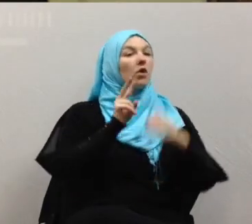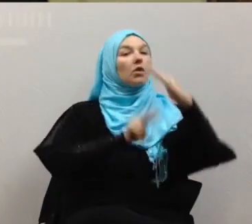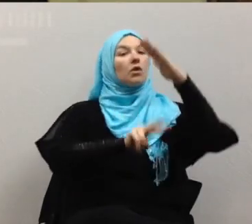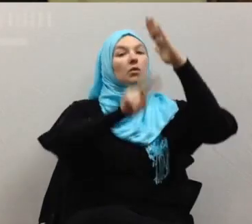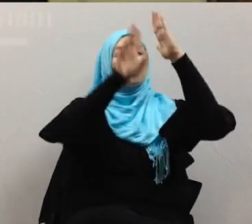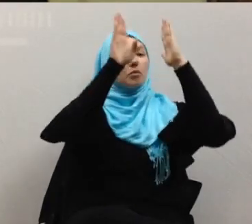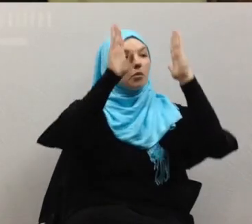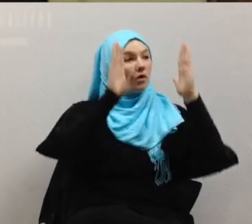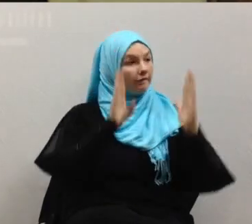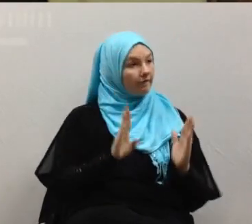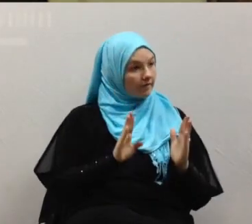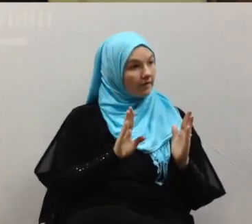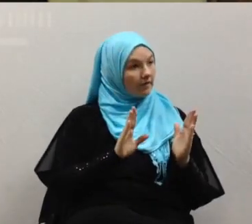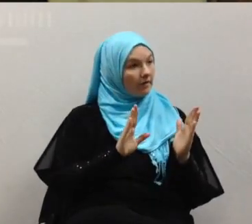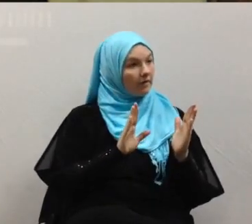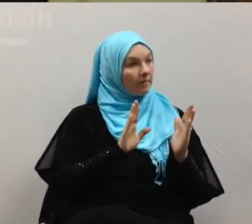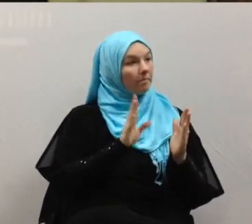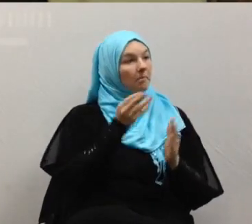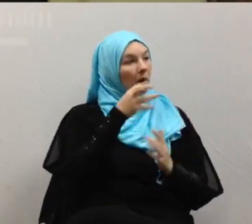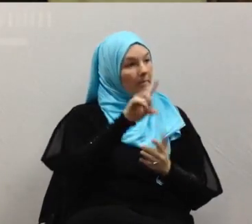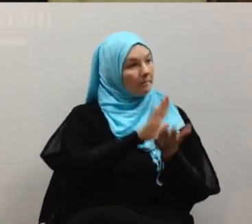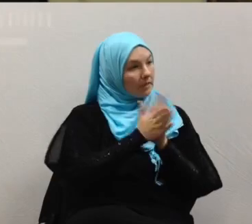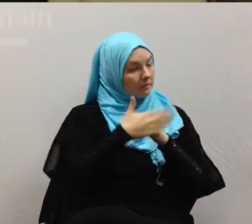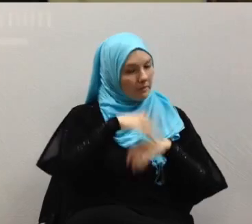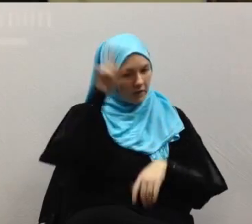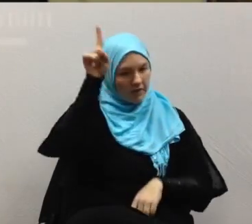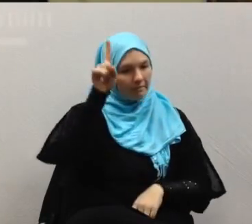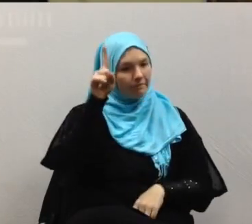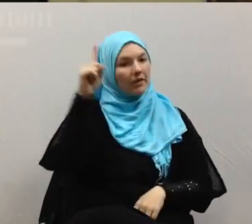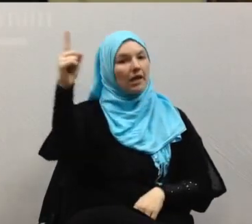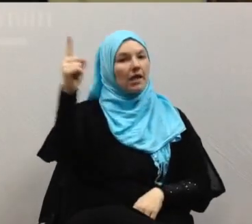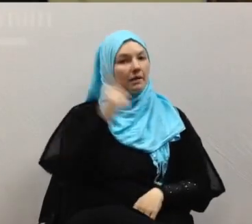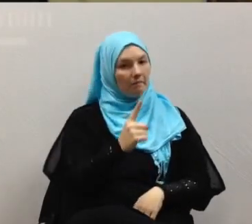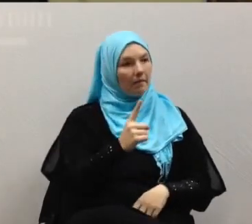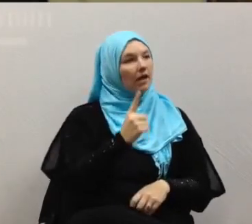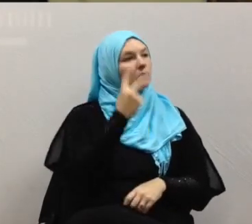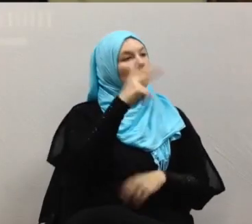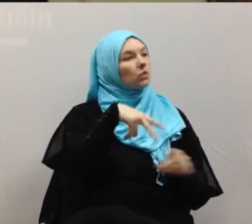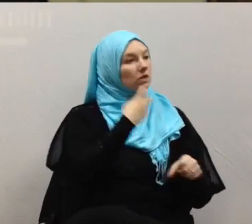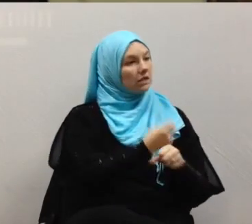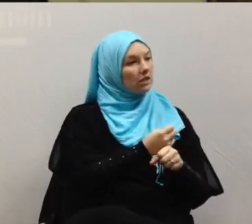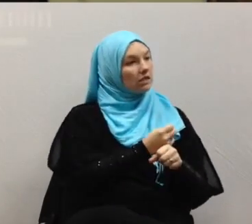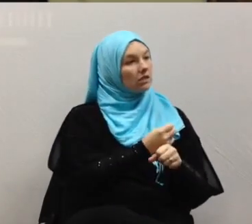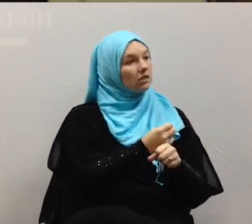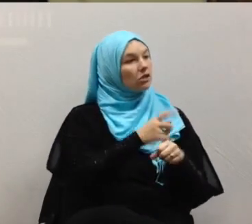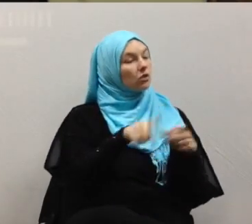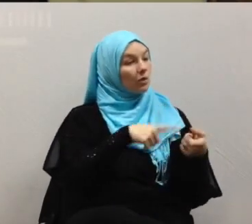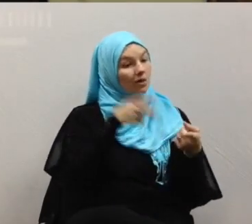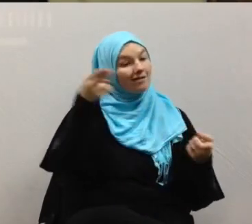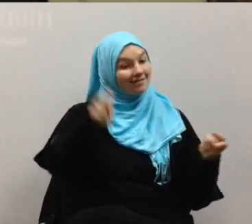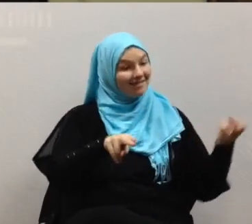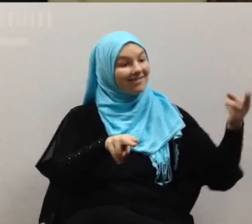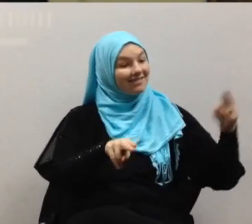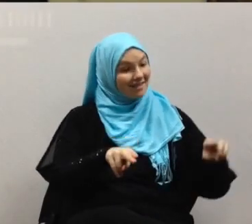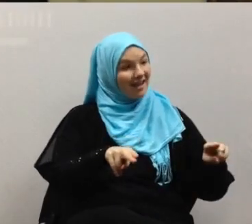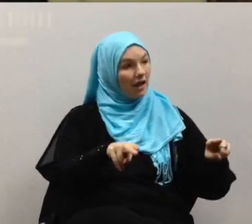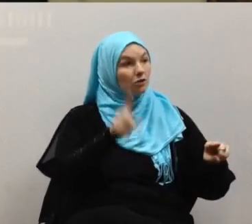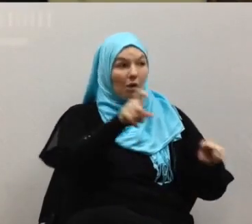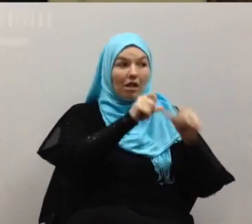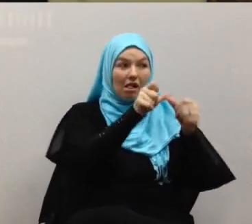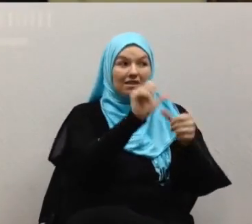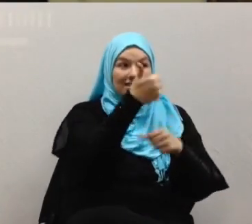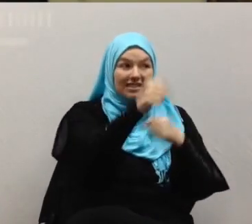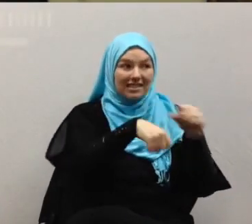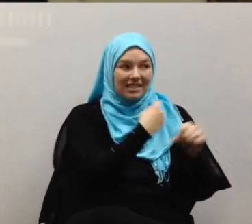ﷺ came back to Mecca 2 years after the Treaty of Hudaybiyah. And he came back